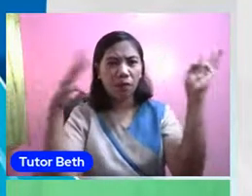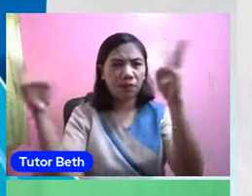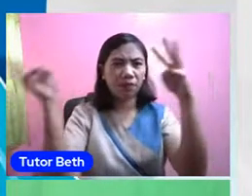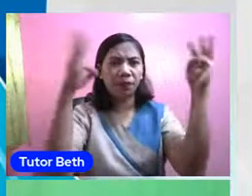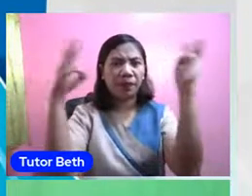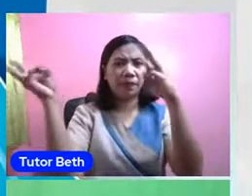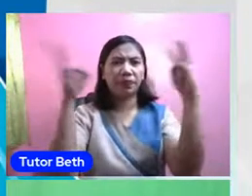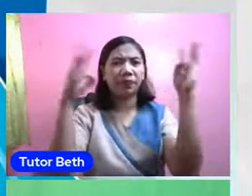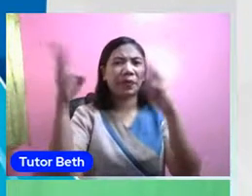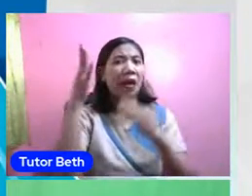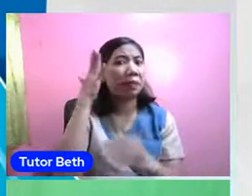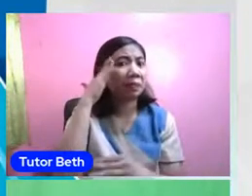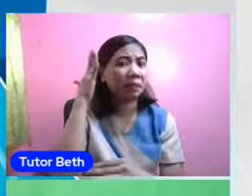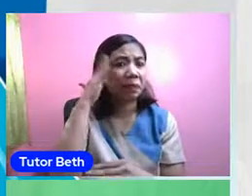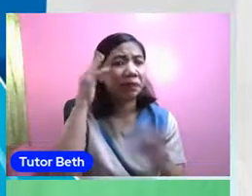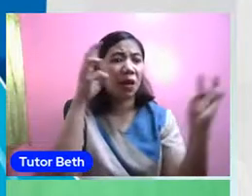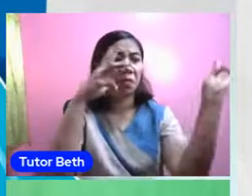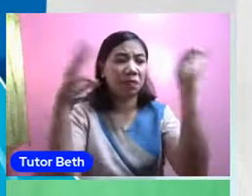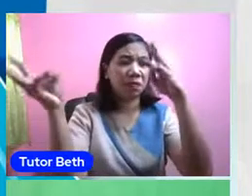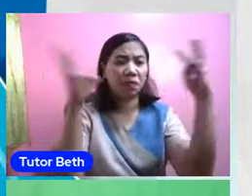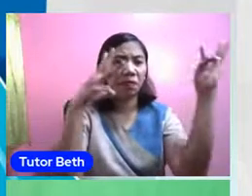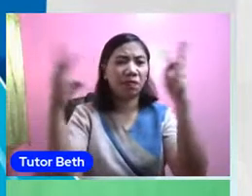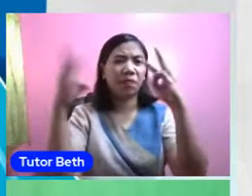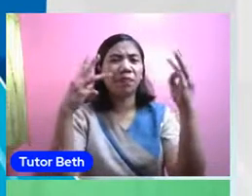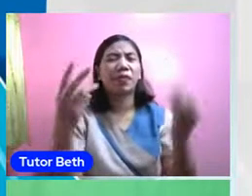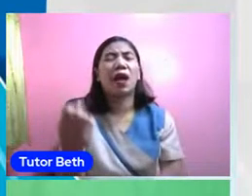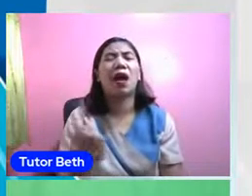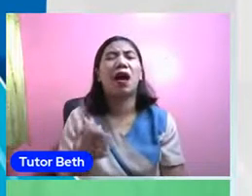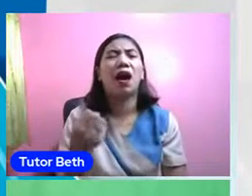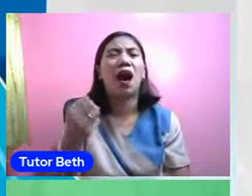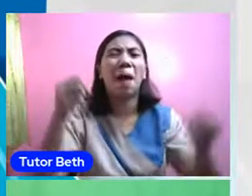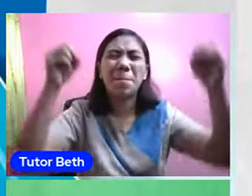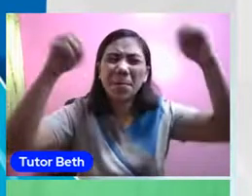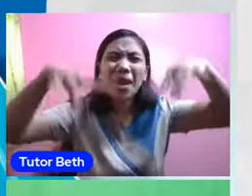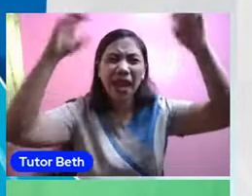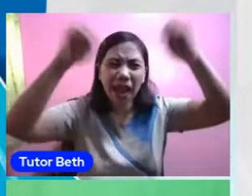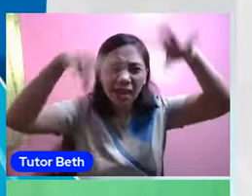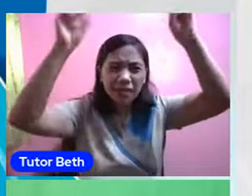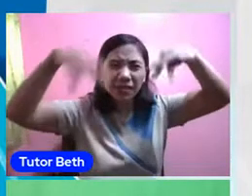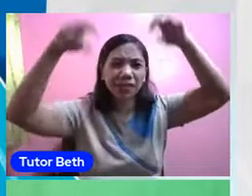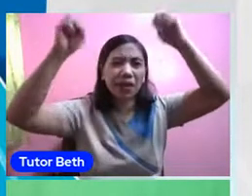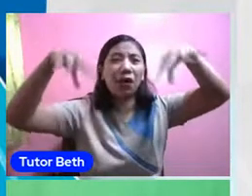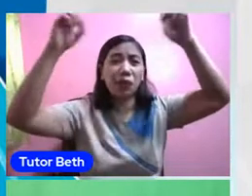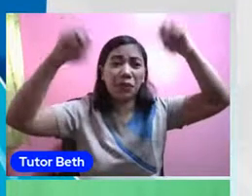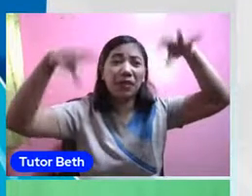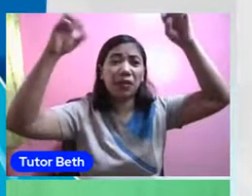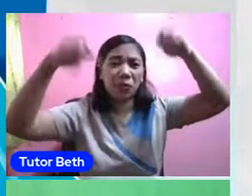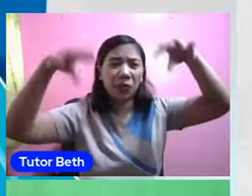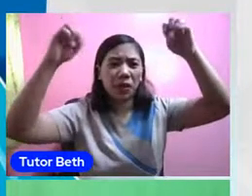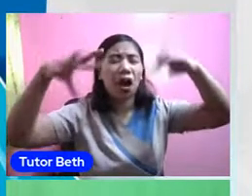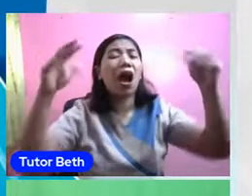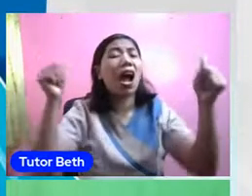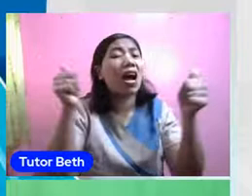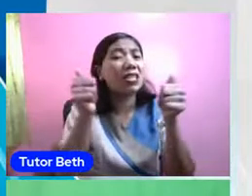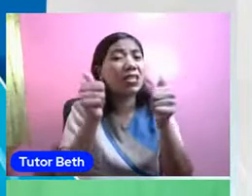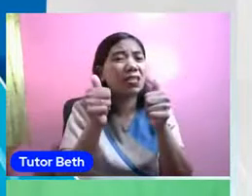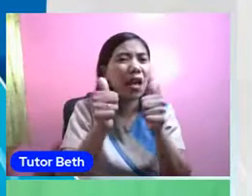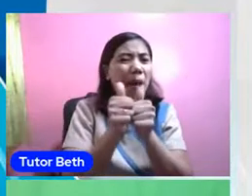alam niyo ba yung bagyo? Bagyo, yan yung matinding pagbuhos ng malakas na ulan. May kasama siyang